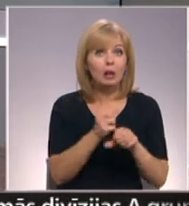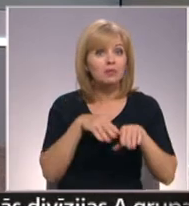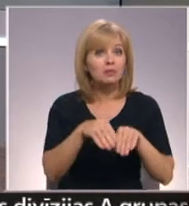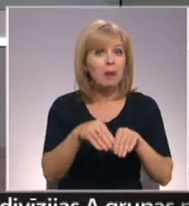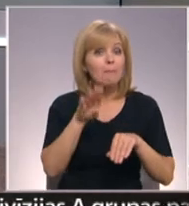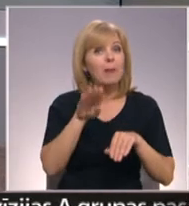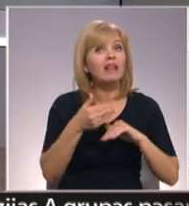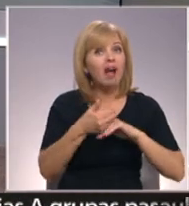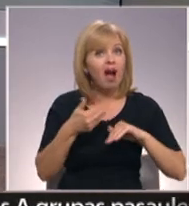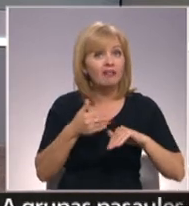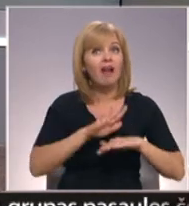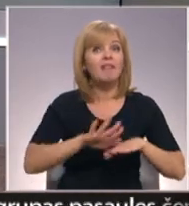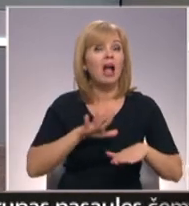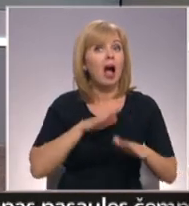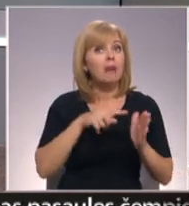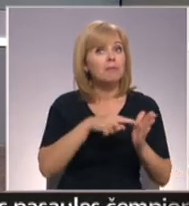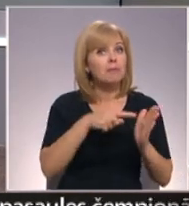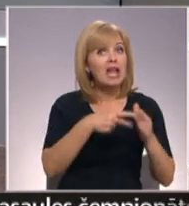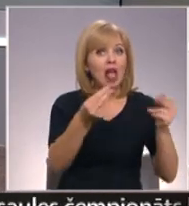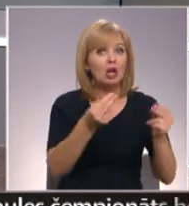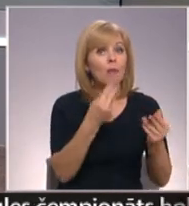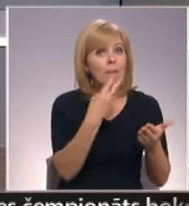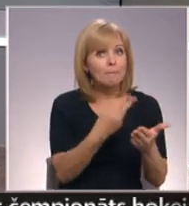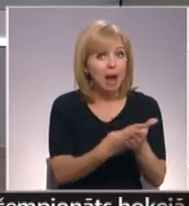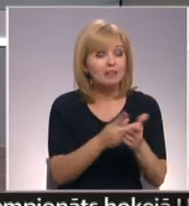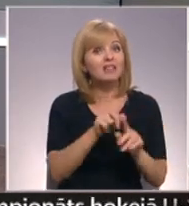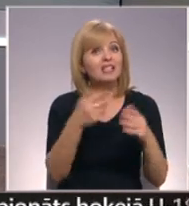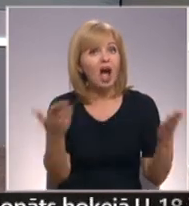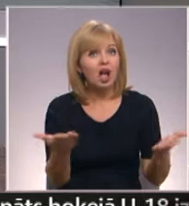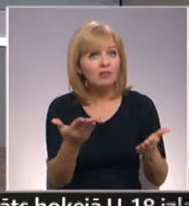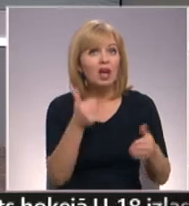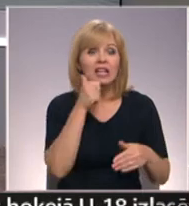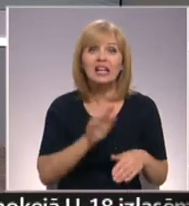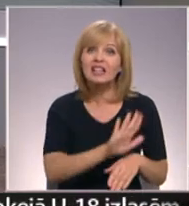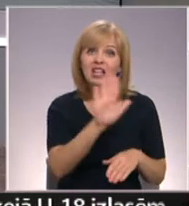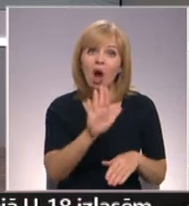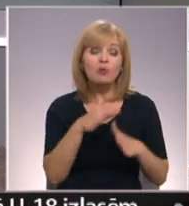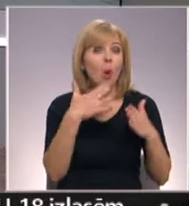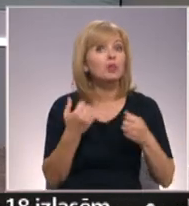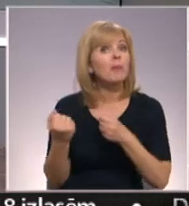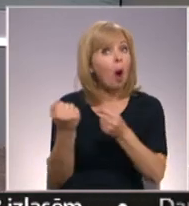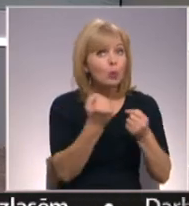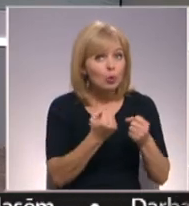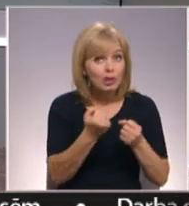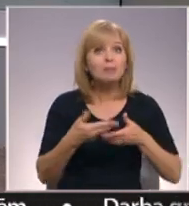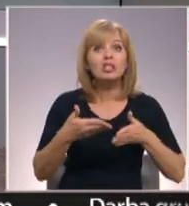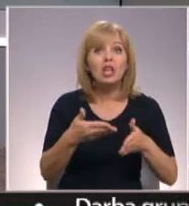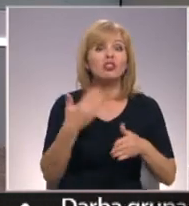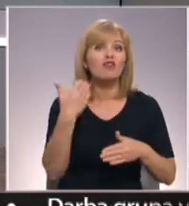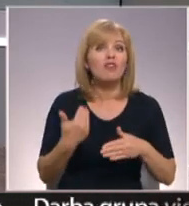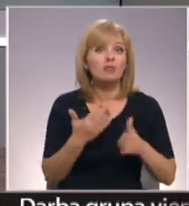ikdienu daudziem autobraucējiem, kuru ceļš pa Ventspils šosei nu ir atkarīgs no satiksmes regulētāja dotās zīmes. Stāstā